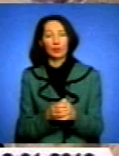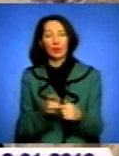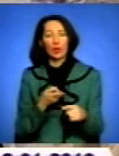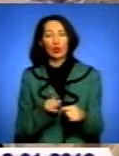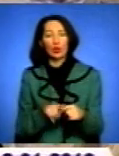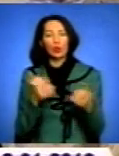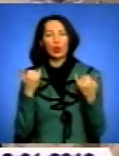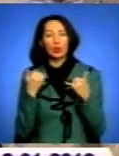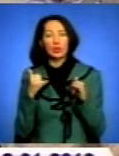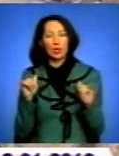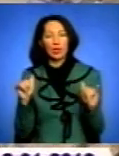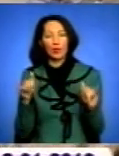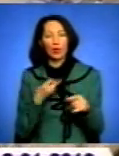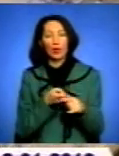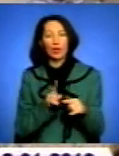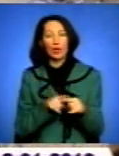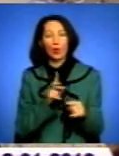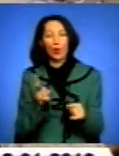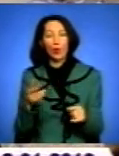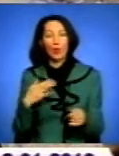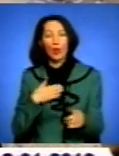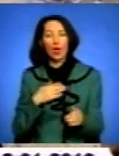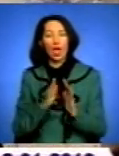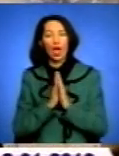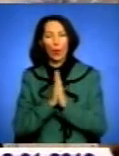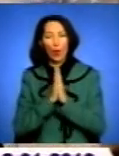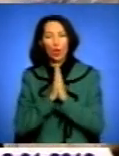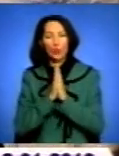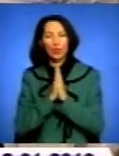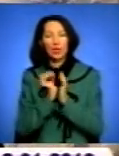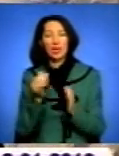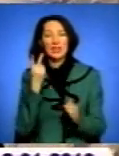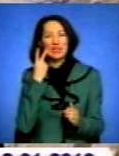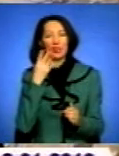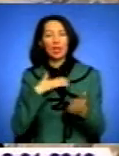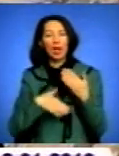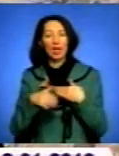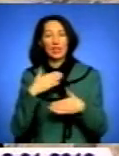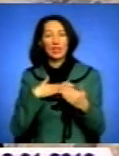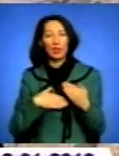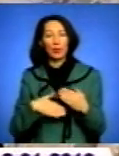цьому диву, якому ми молимось і завжди радіємо,